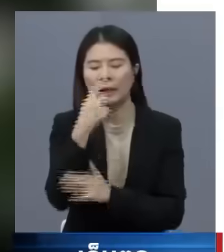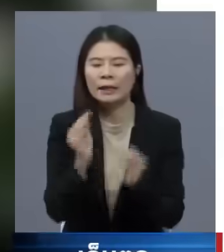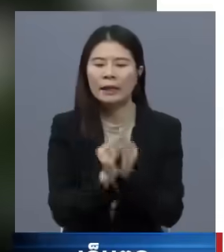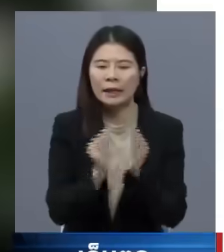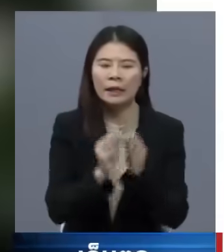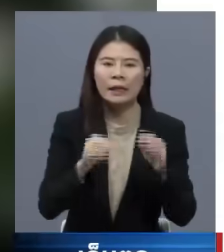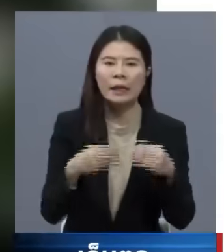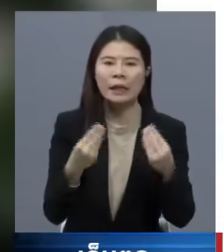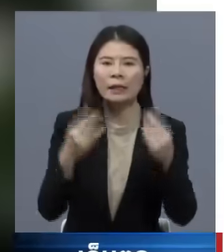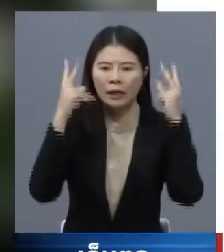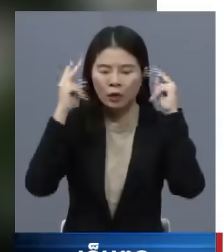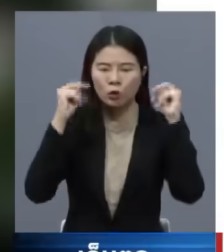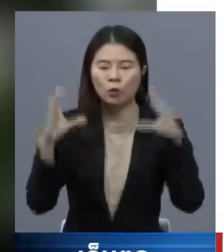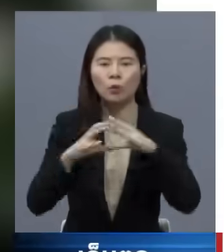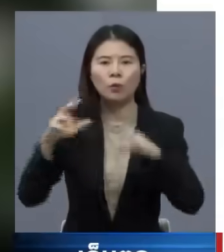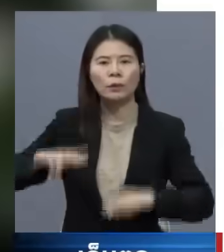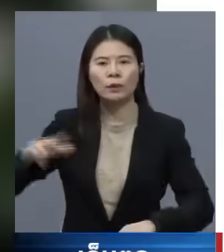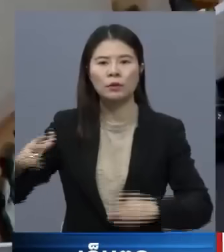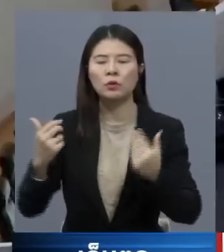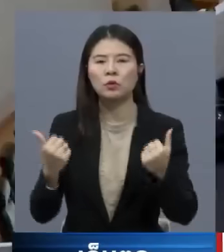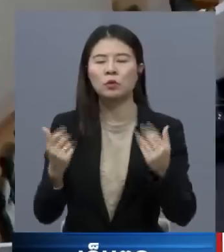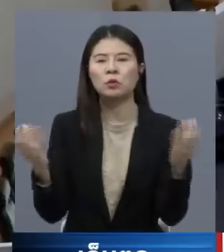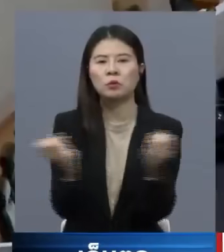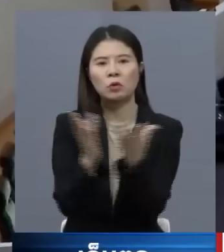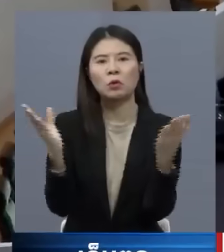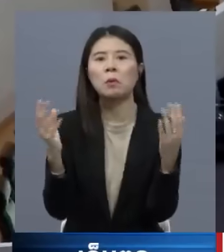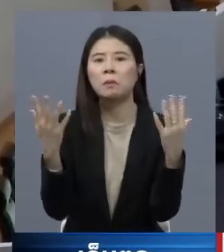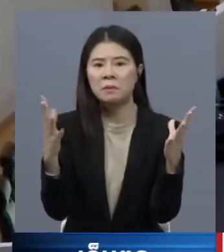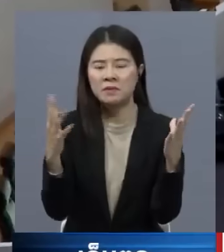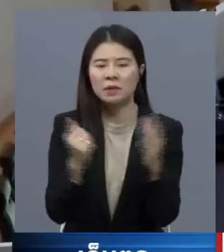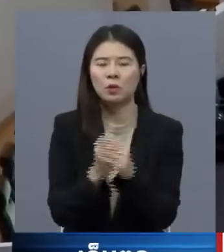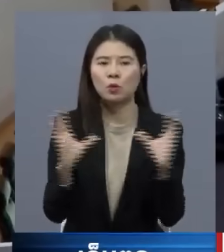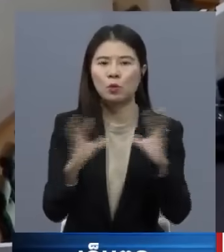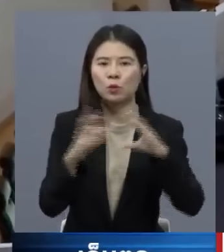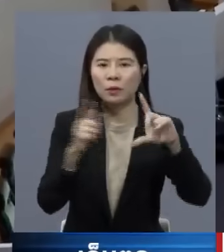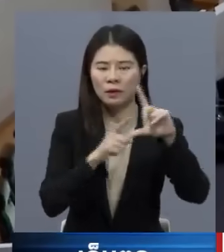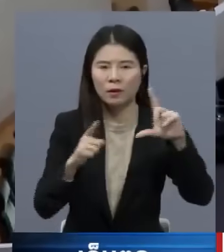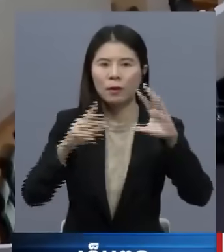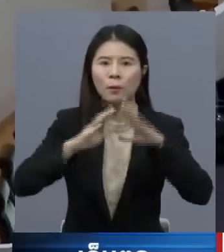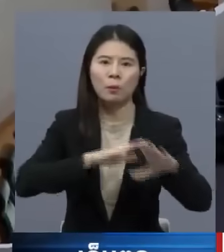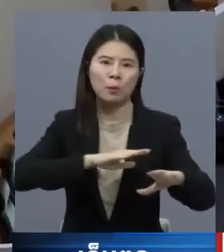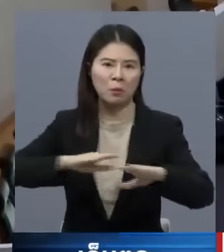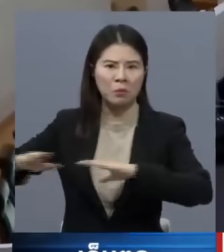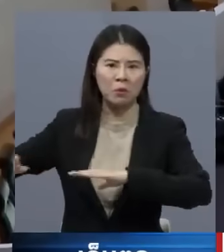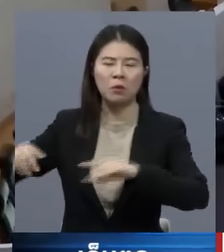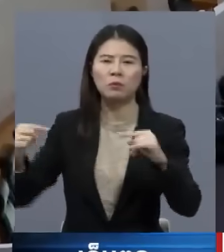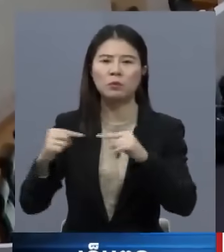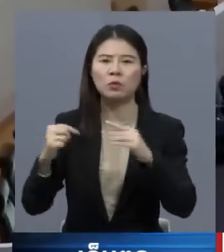าที่เหมาะสมโดยที่พรรคเพื่อไทยไม่เสียหายมากนักในขณะที่พรรคก้าวไกลพร้อมอยู่แล้วที่จะยืนหนึ่ง